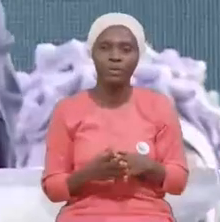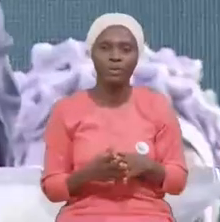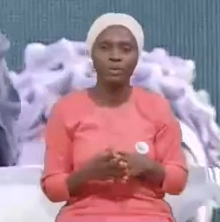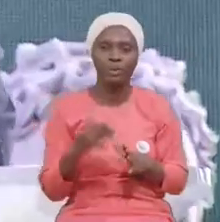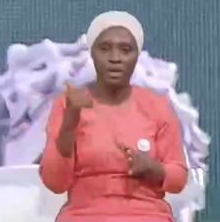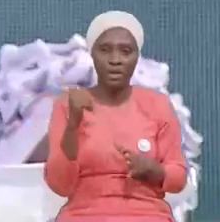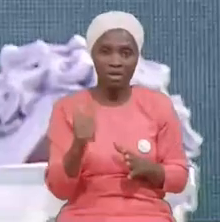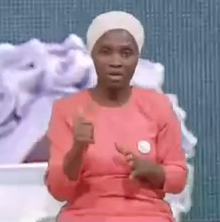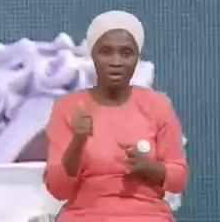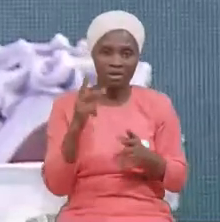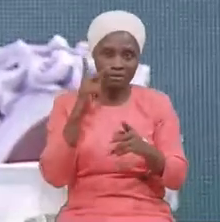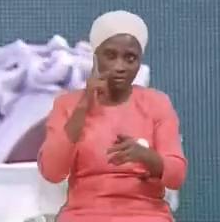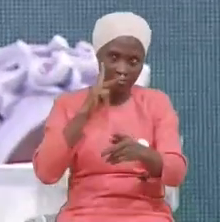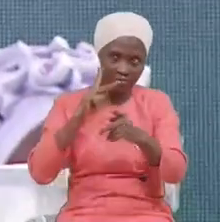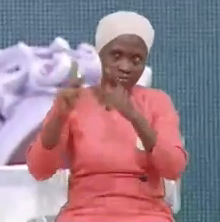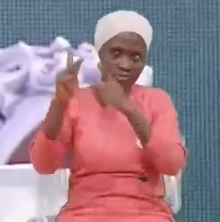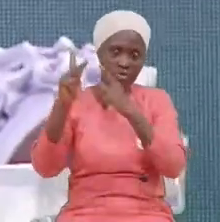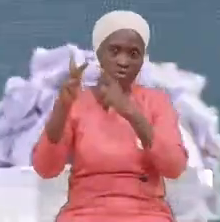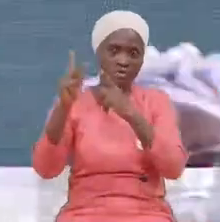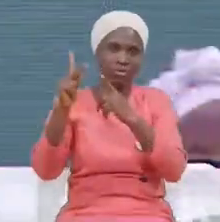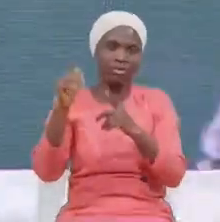Un héros visionnaire.